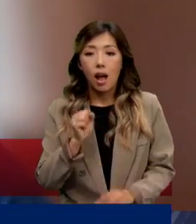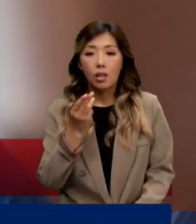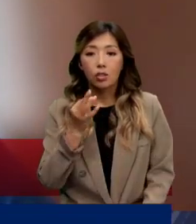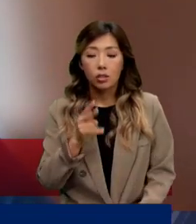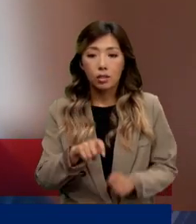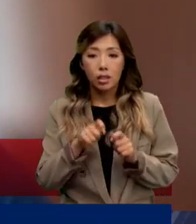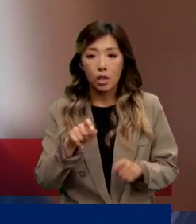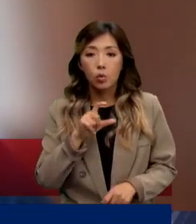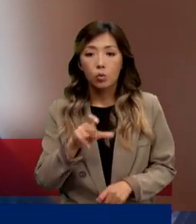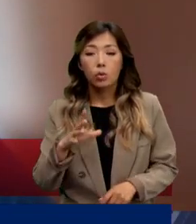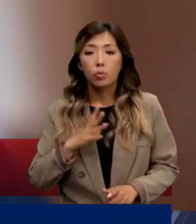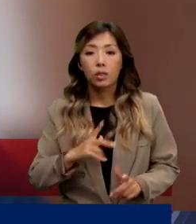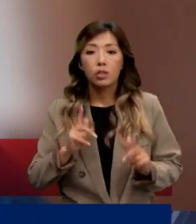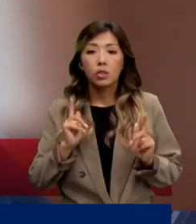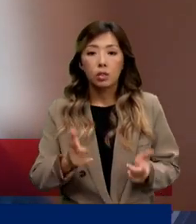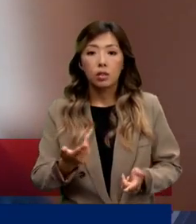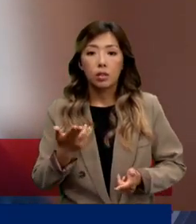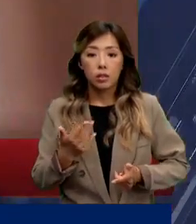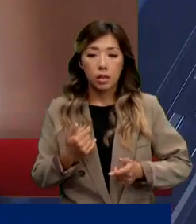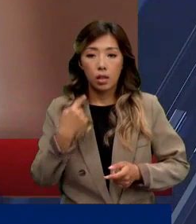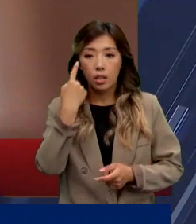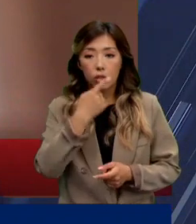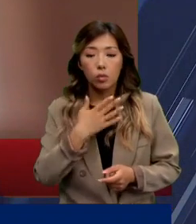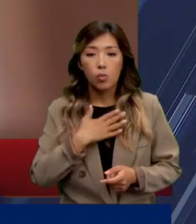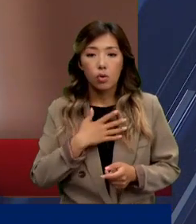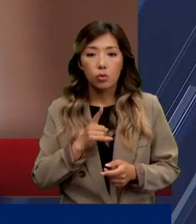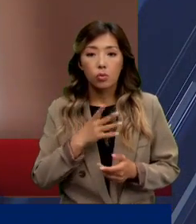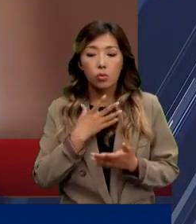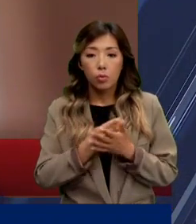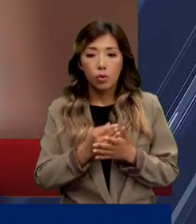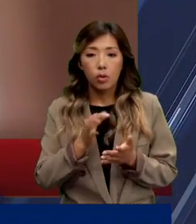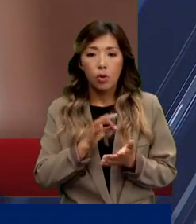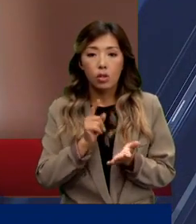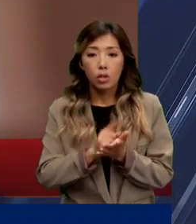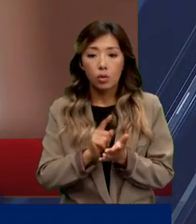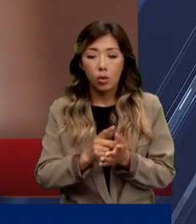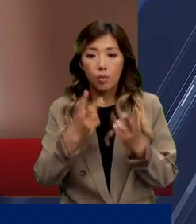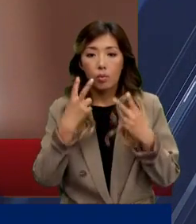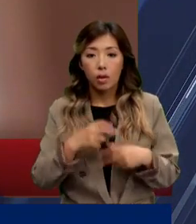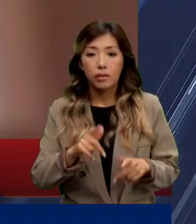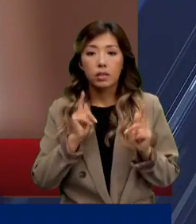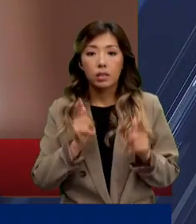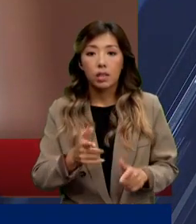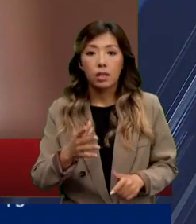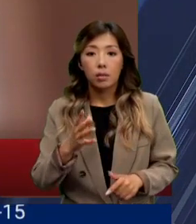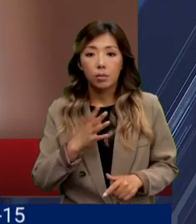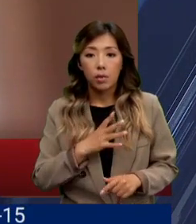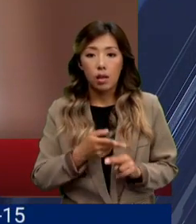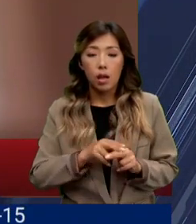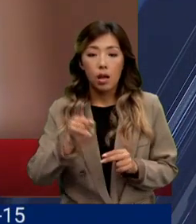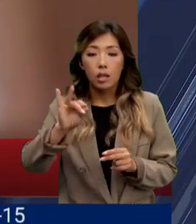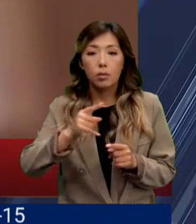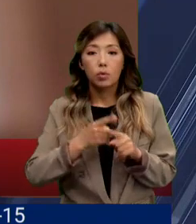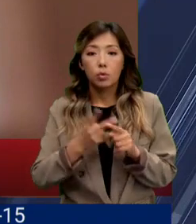люди соглашались, да, с офертой публичной, от того, что налоговый комитет решил по ним делать свои проверки, но это вопрос